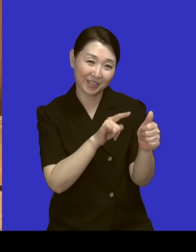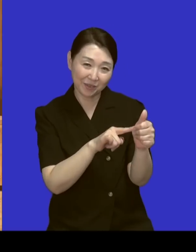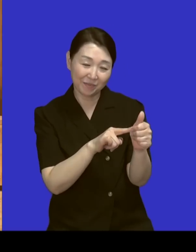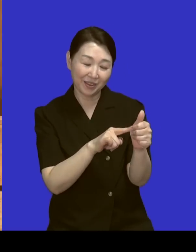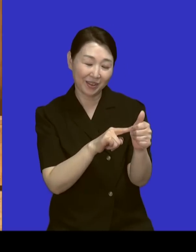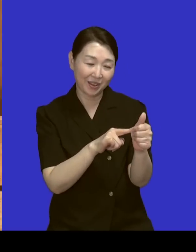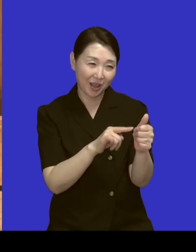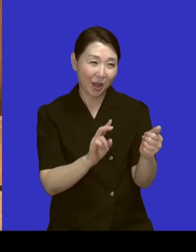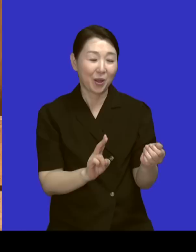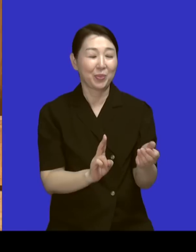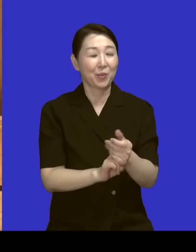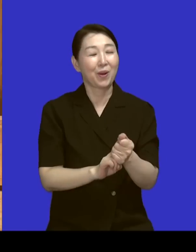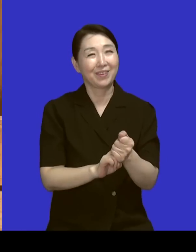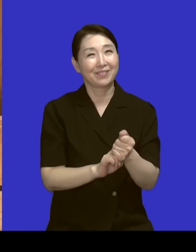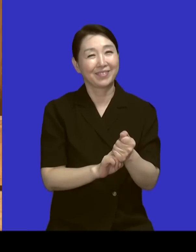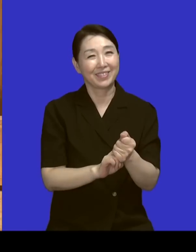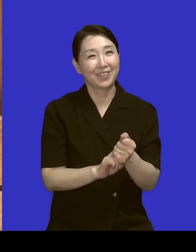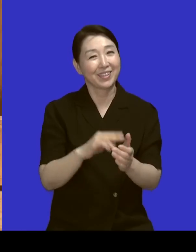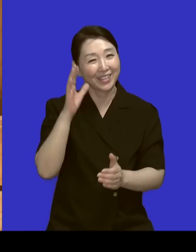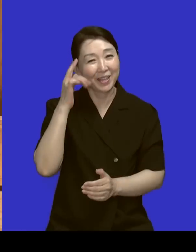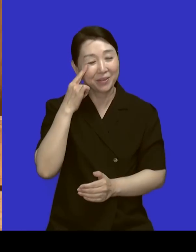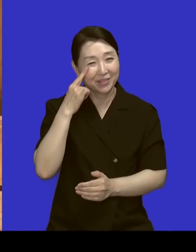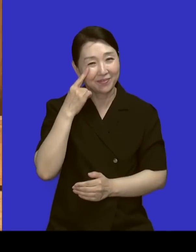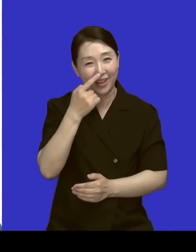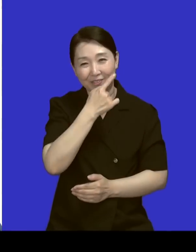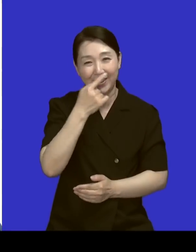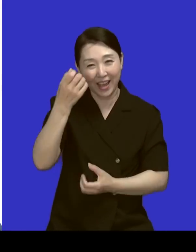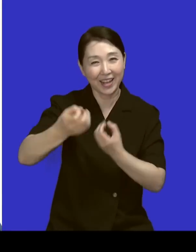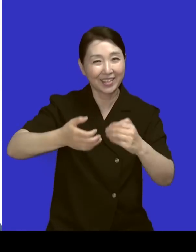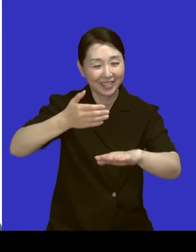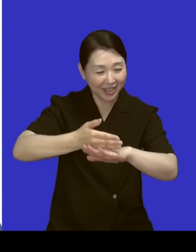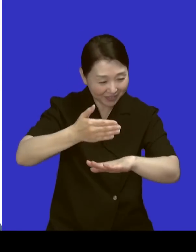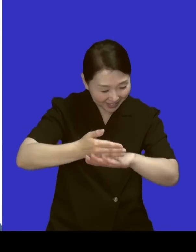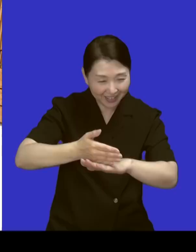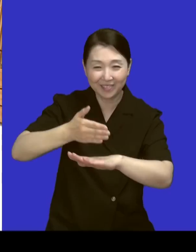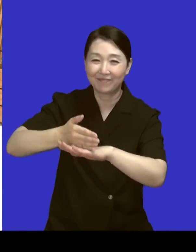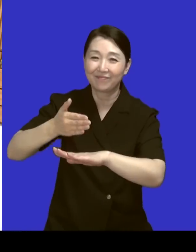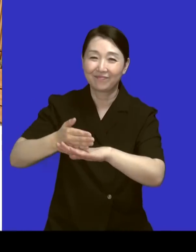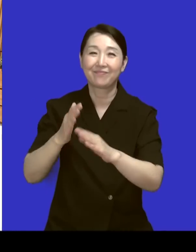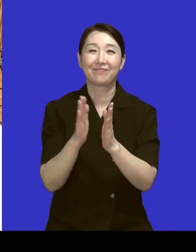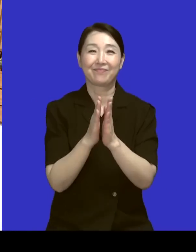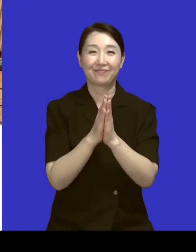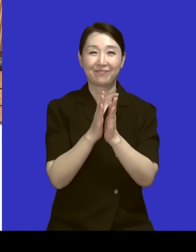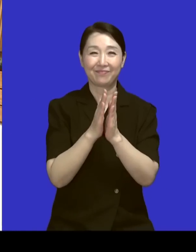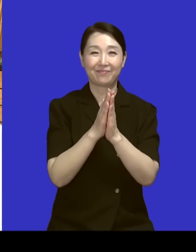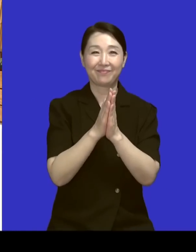놀라운 기적을 또 저희는 기대하겠습니다. 오늘 귀한 간증 고맙습니다. 네, 감사합니다. 네, 감사합니다.